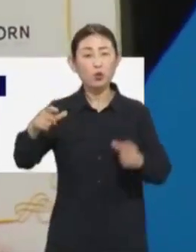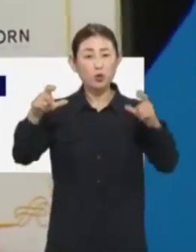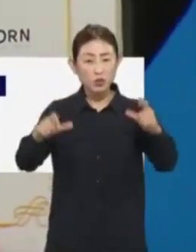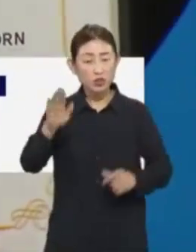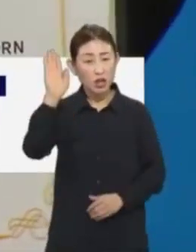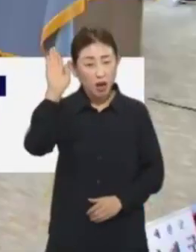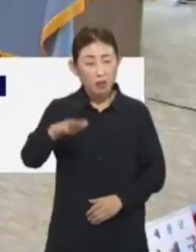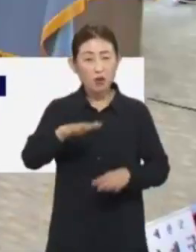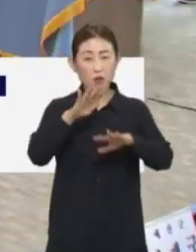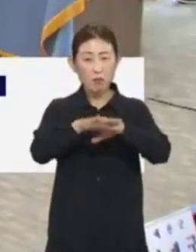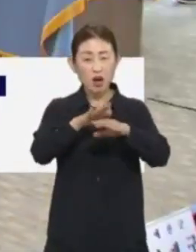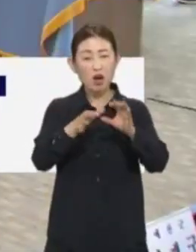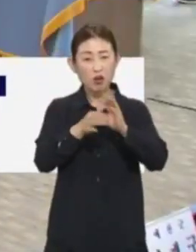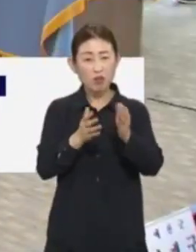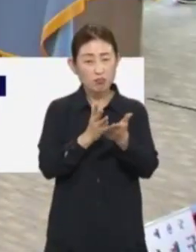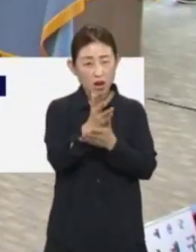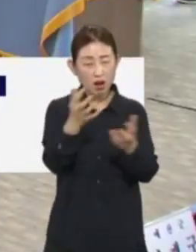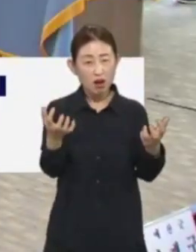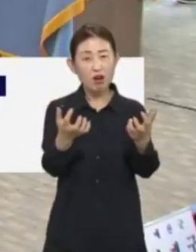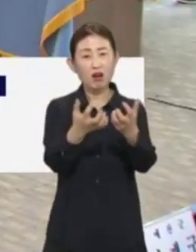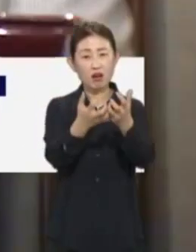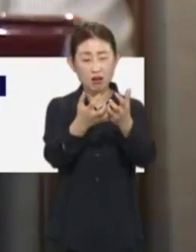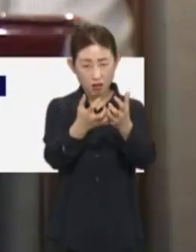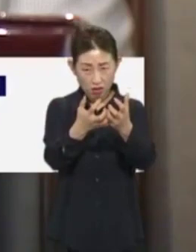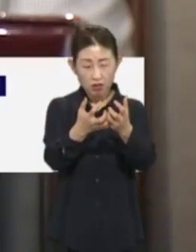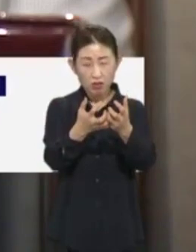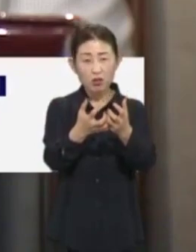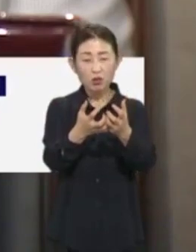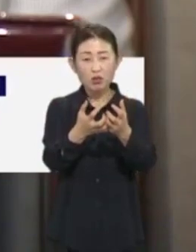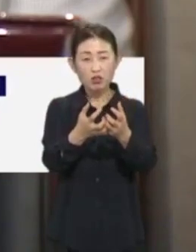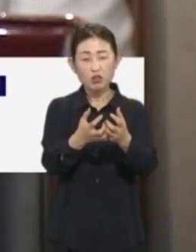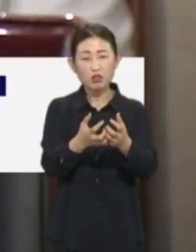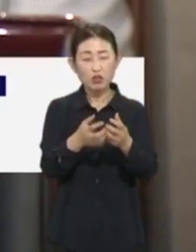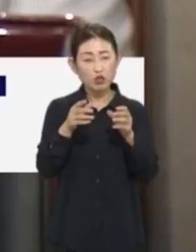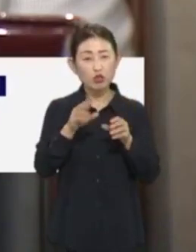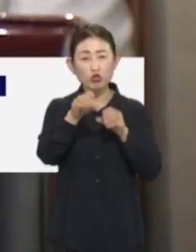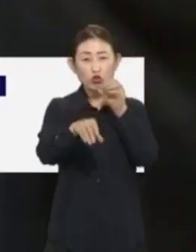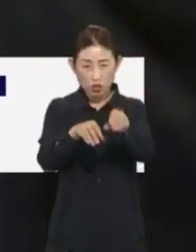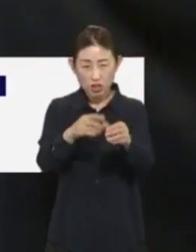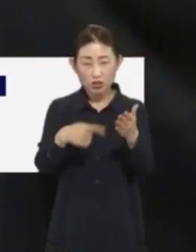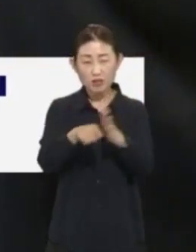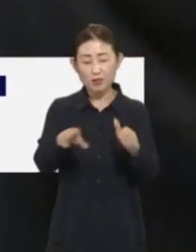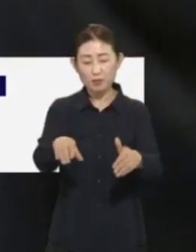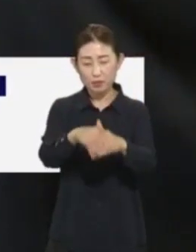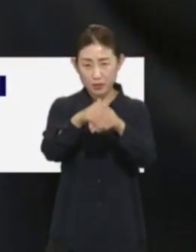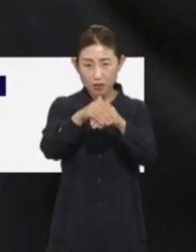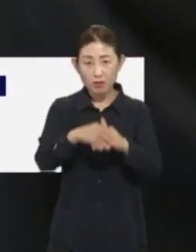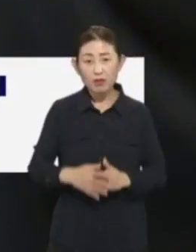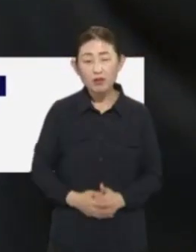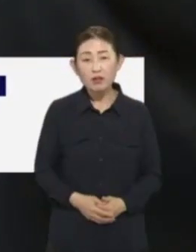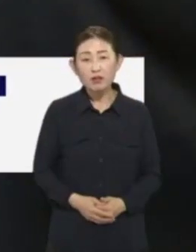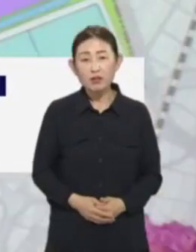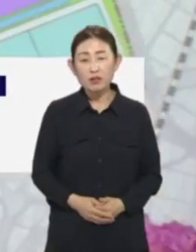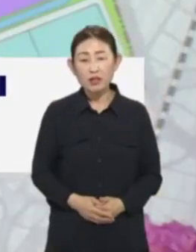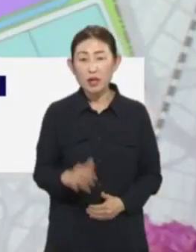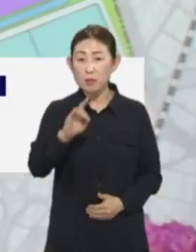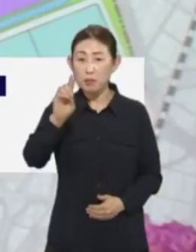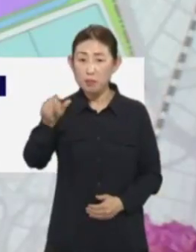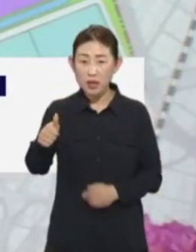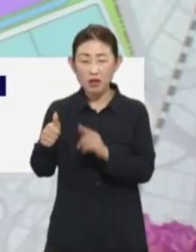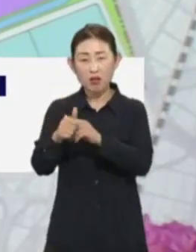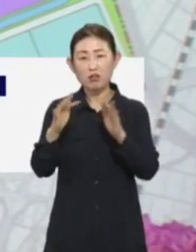삽교읍 일원을 농업에 생명공학을 응용한 그린바이오 단지로 키우기로 하고 업무 협약을 맺었습니다. 백종원